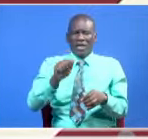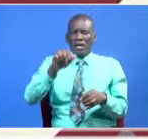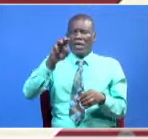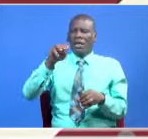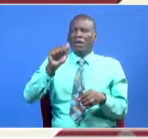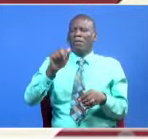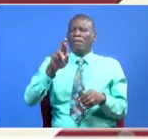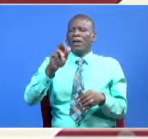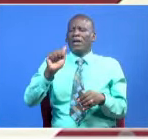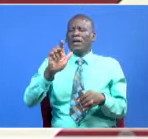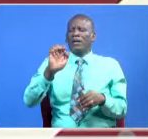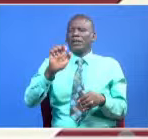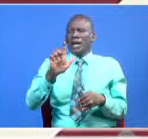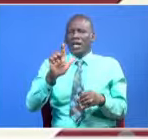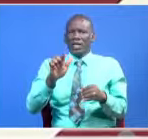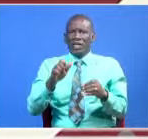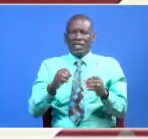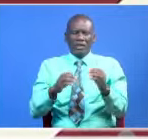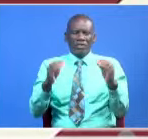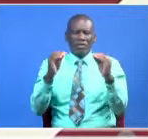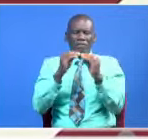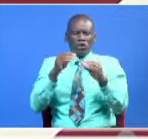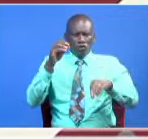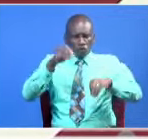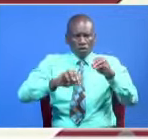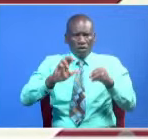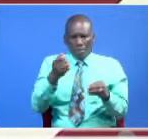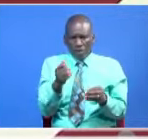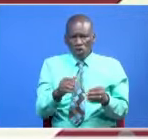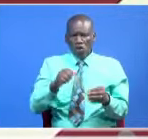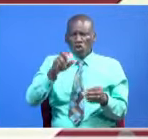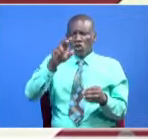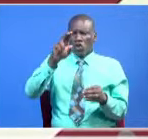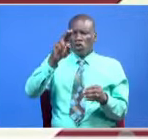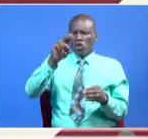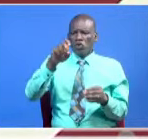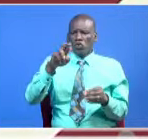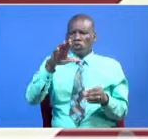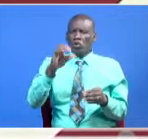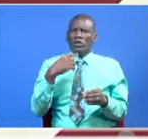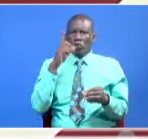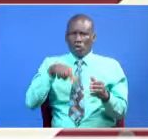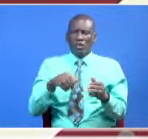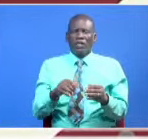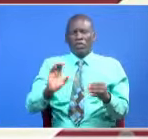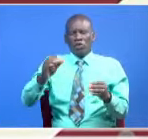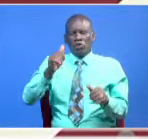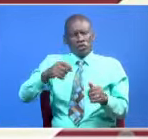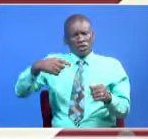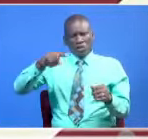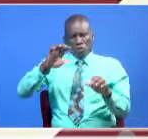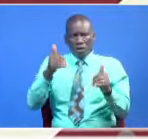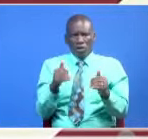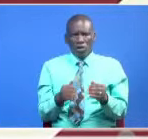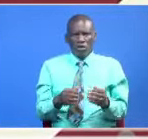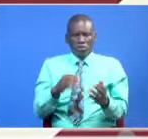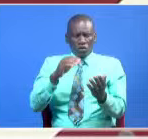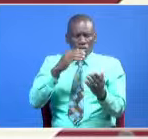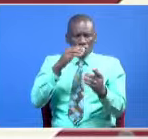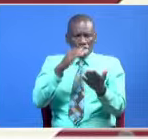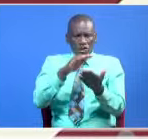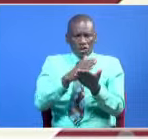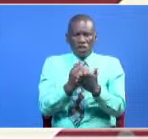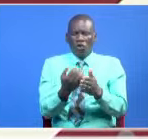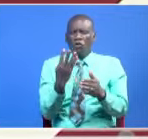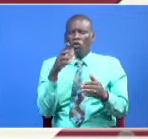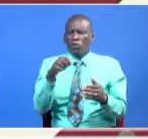huko Samburu katika hafla ya kuchangisha fedha, Nyoro amesema kaunti zinatazamiwa kupata ushindi mkubwa kwa mgao wa bilioni 401